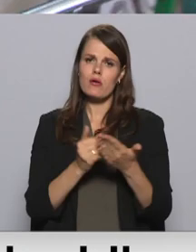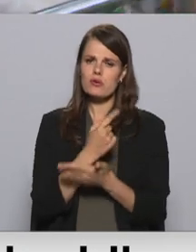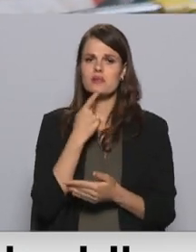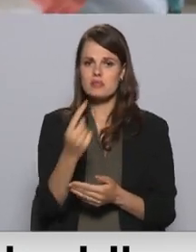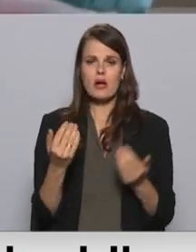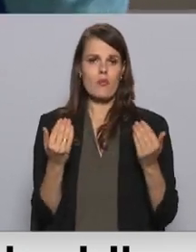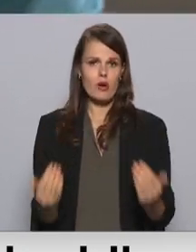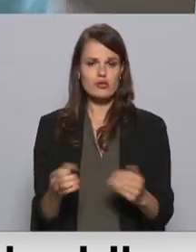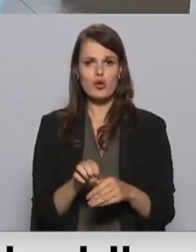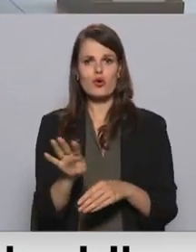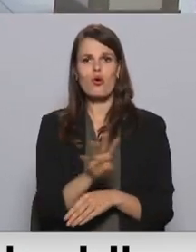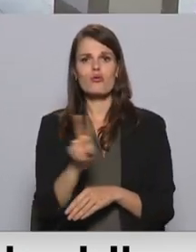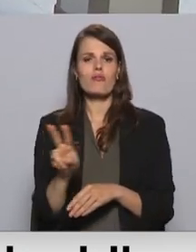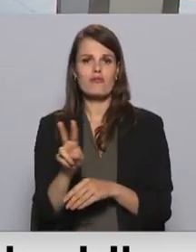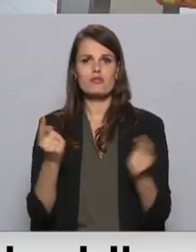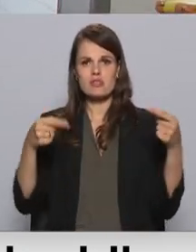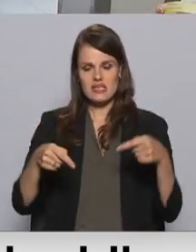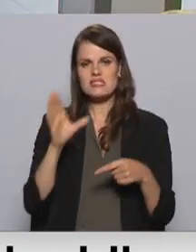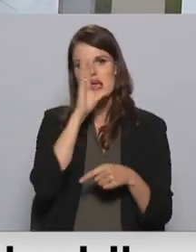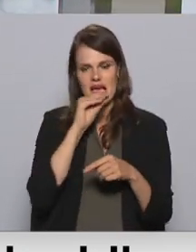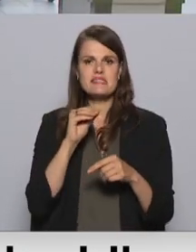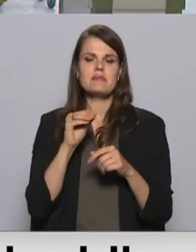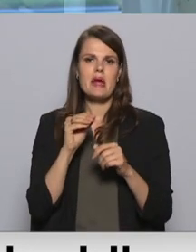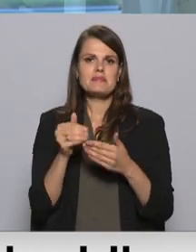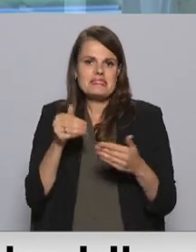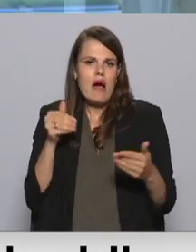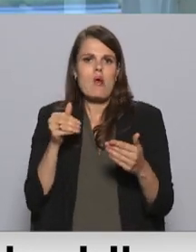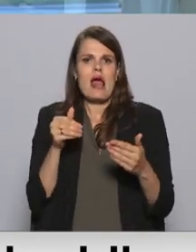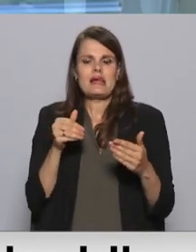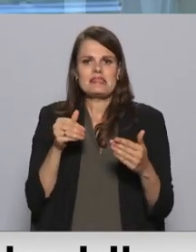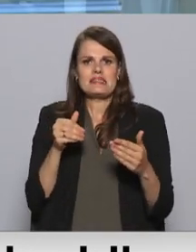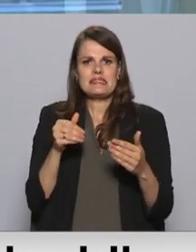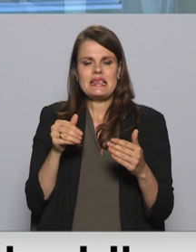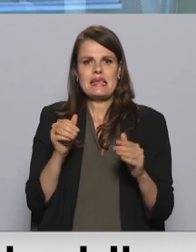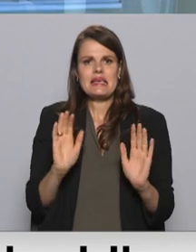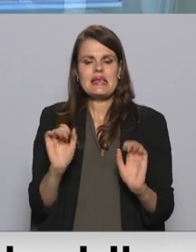ka pašreizējo COVID krīzi būtu bijis iespējams savlaicīgi novērst, ja